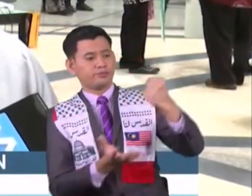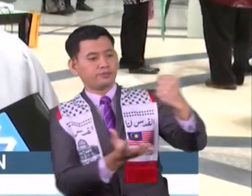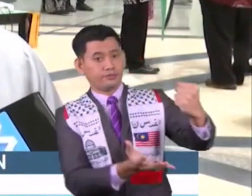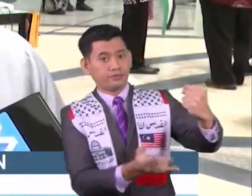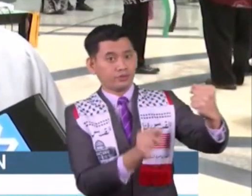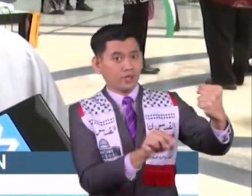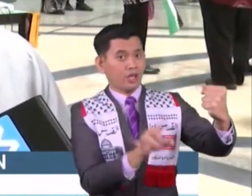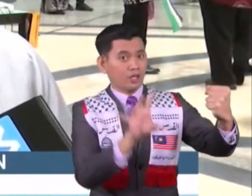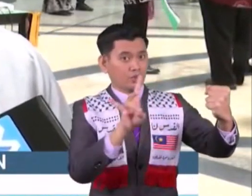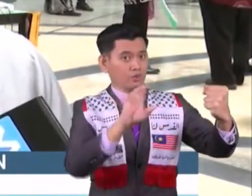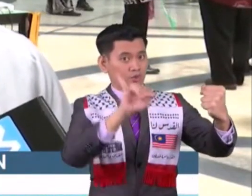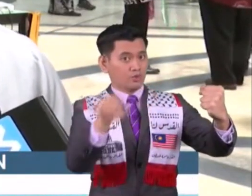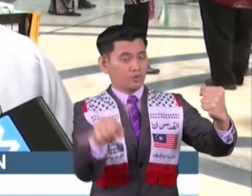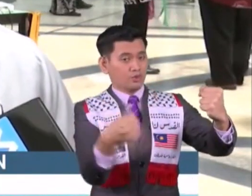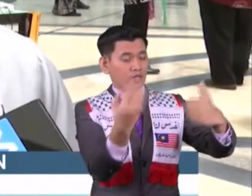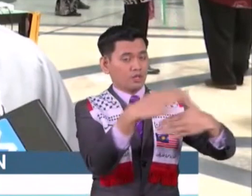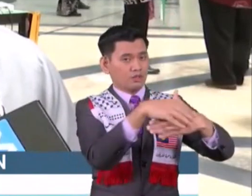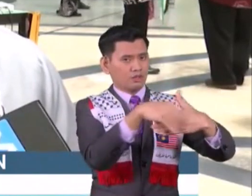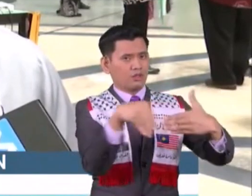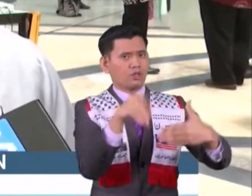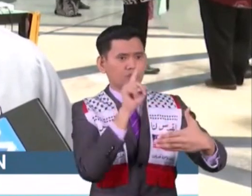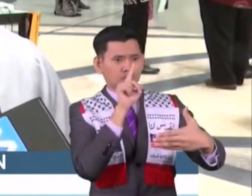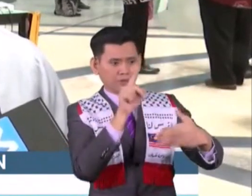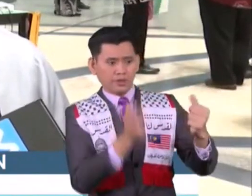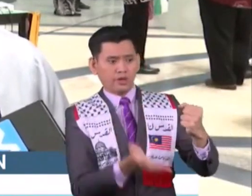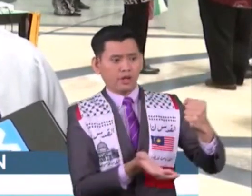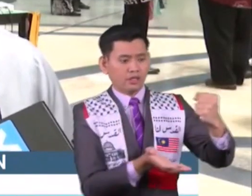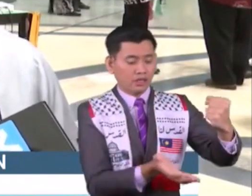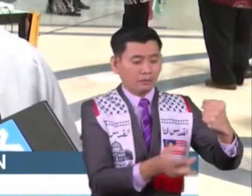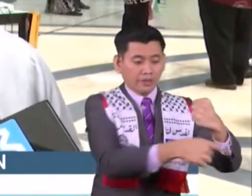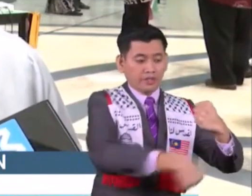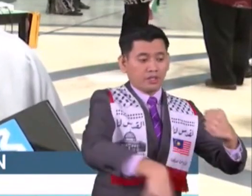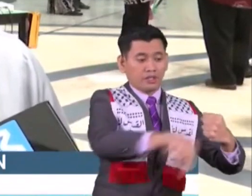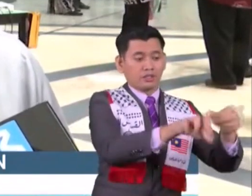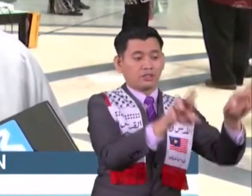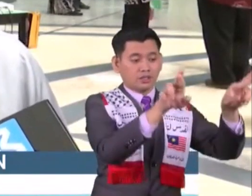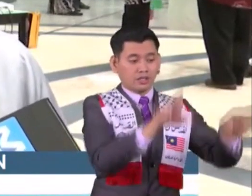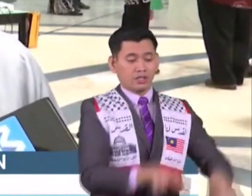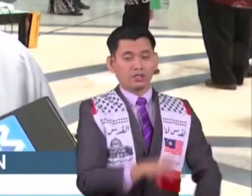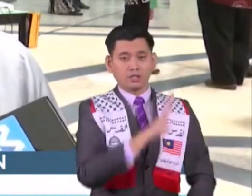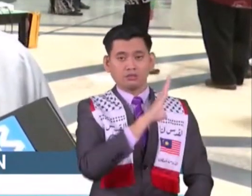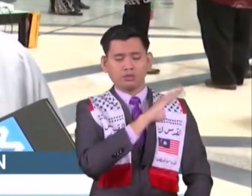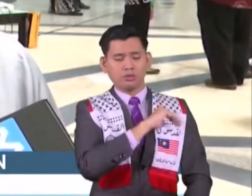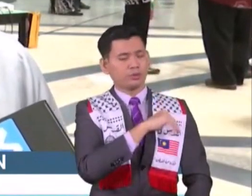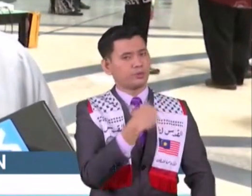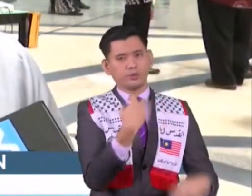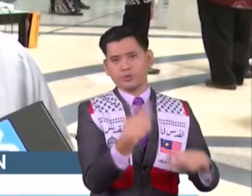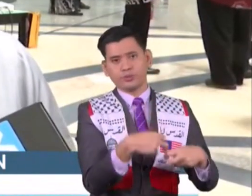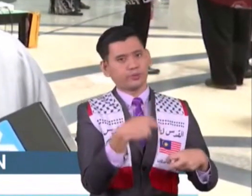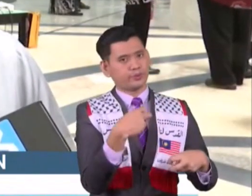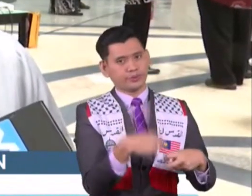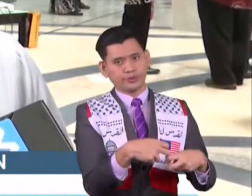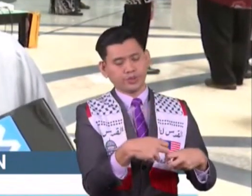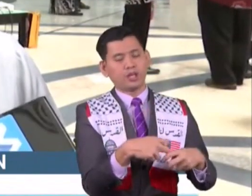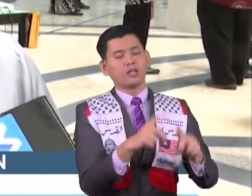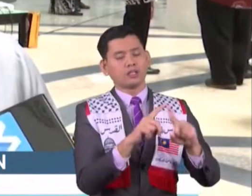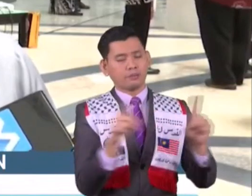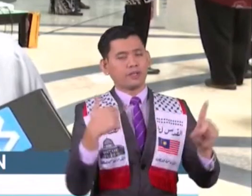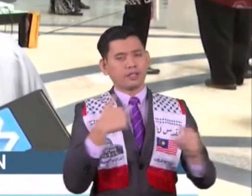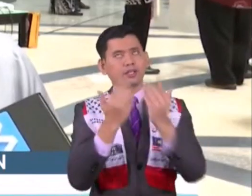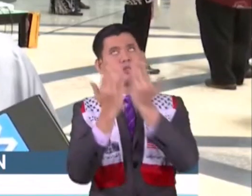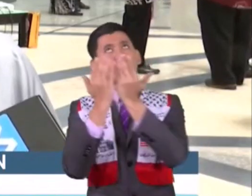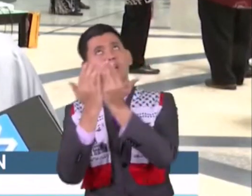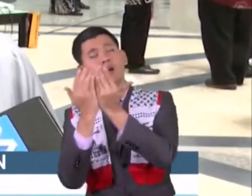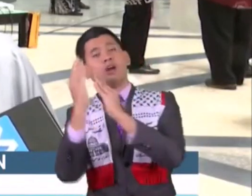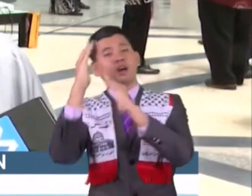bumi Gaza. Memang berdepan dengan kesukaran, dimaklumkan akan dihantar sehingga ke Al-Arish, tetapi mudah-mudahan kita doakan dapat diberikan